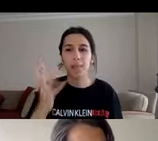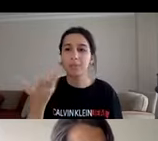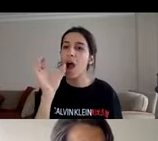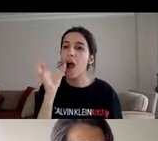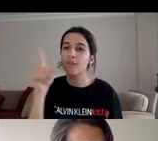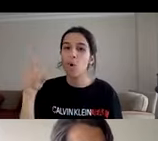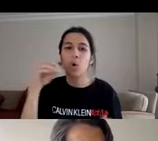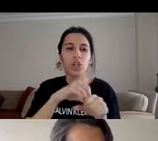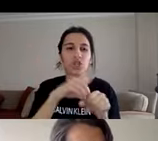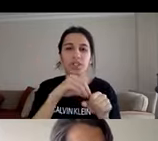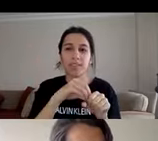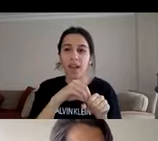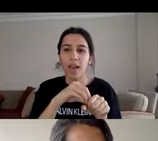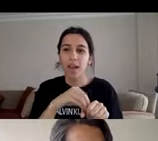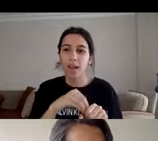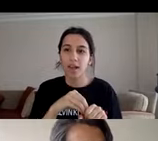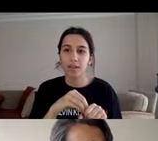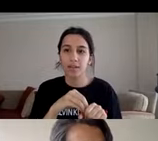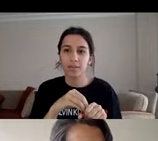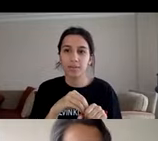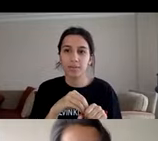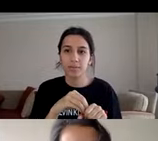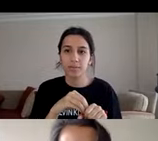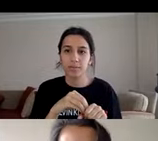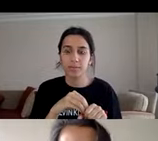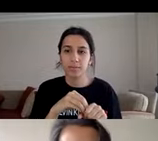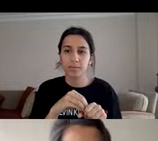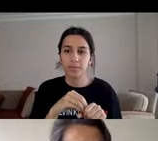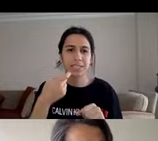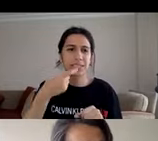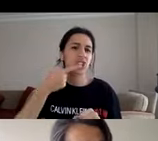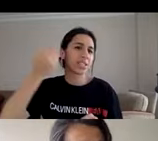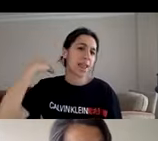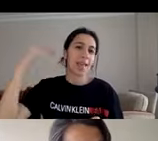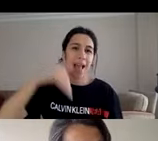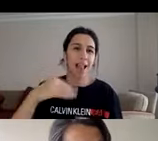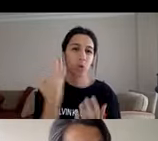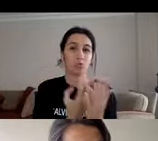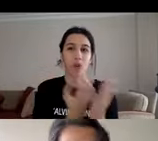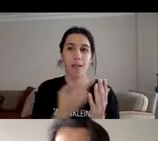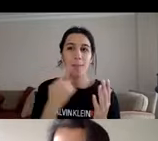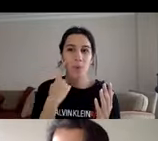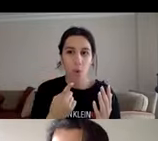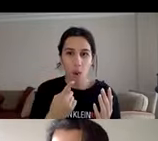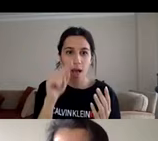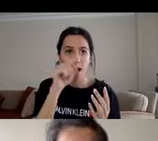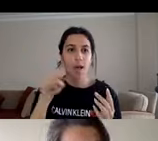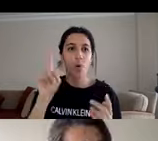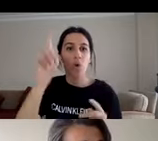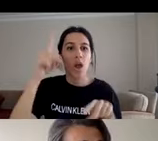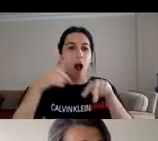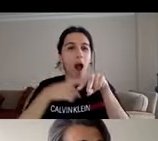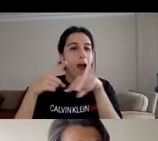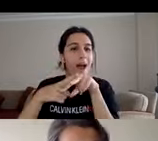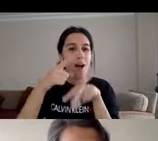tarafında iOS işletim sistemindeki geçtiğimiz yıl gelen güncellemeyle belki fark etmişsinizdir. Sağ üst köşedeki A'ya